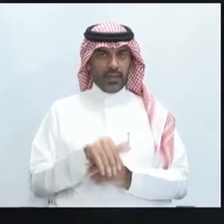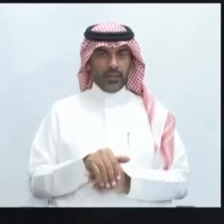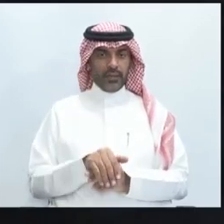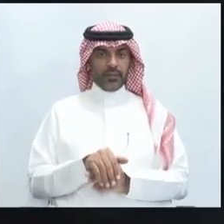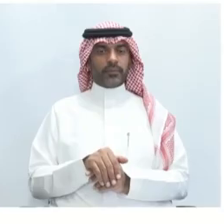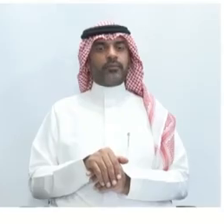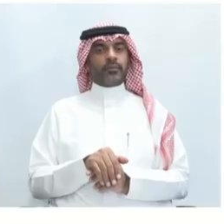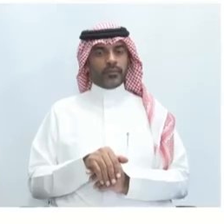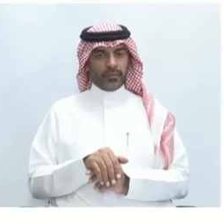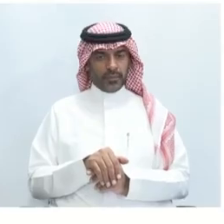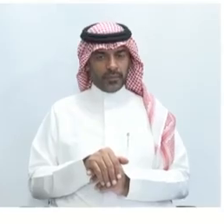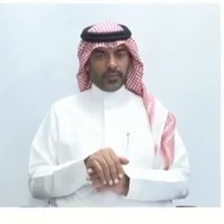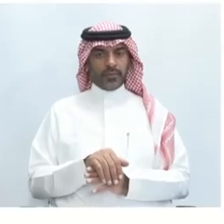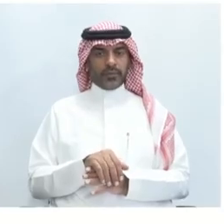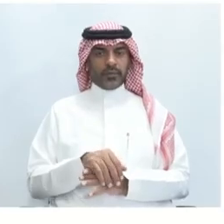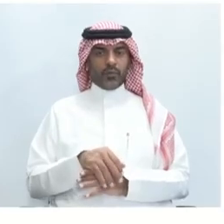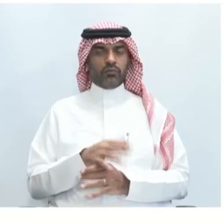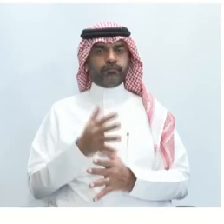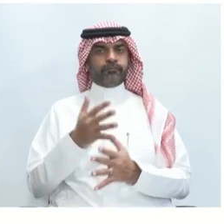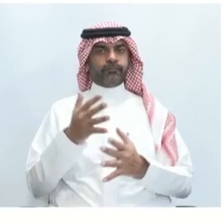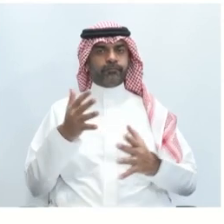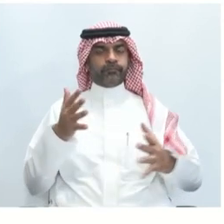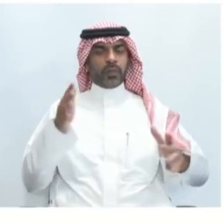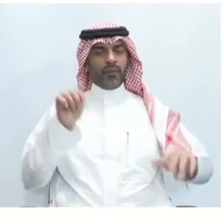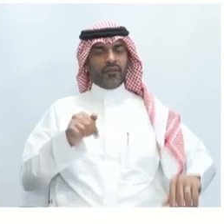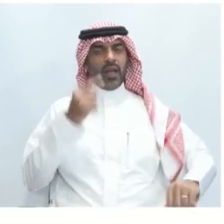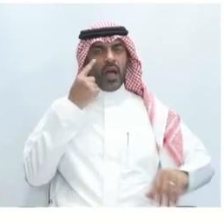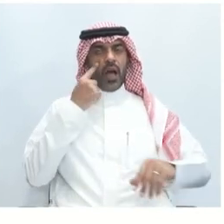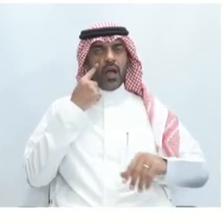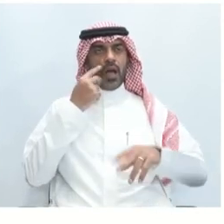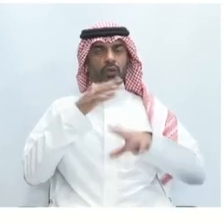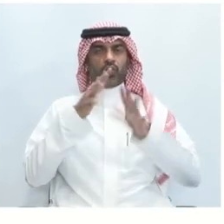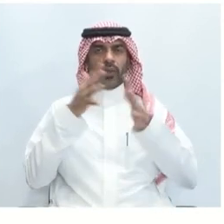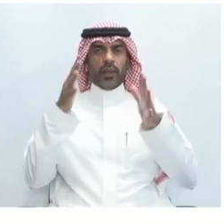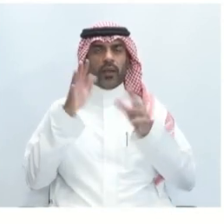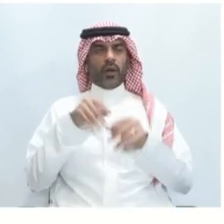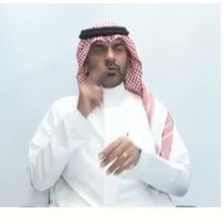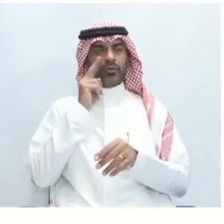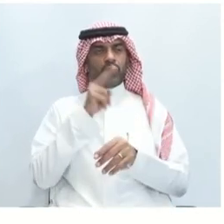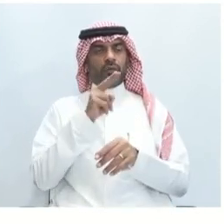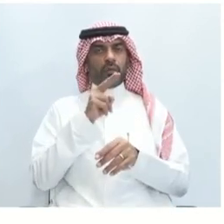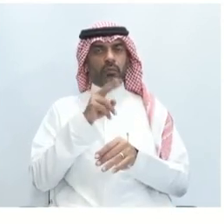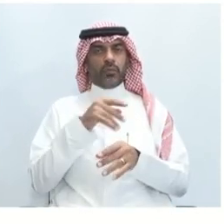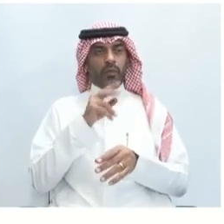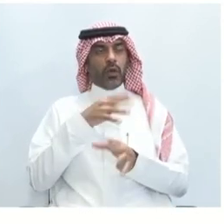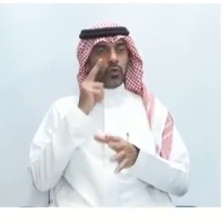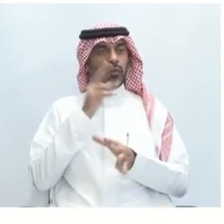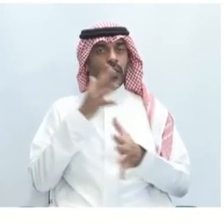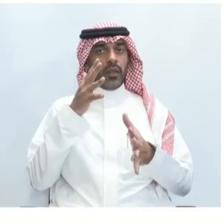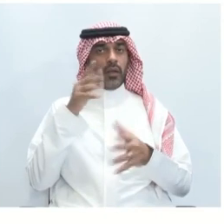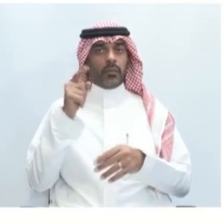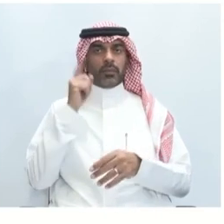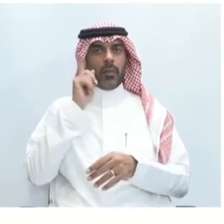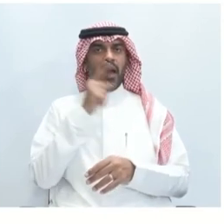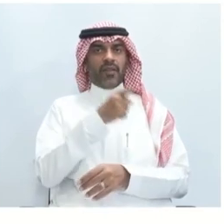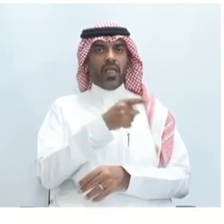اذا لدينا اماء الروبوتات كثيره في حياتنا ونراها ولكننا لا نعلم بانها روبوت